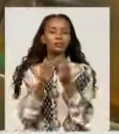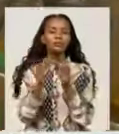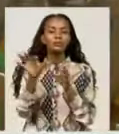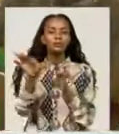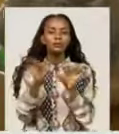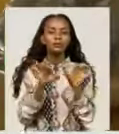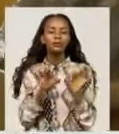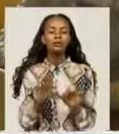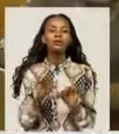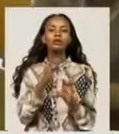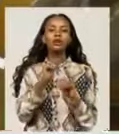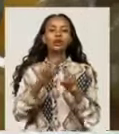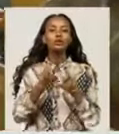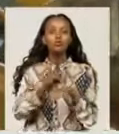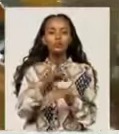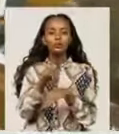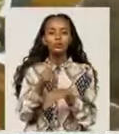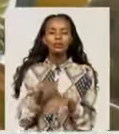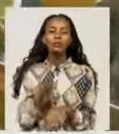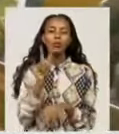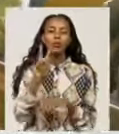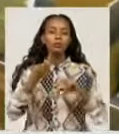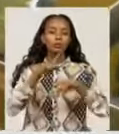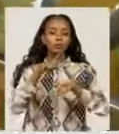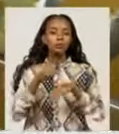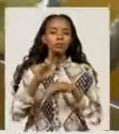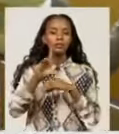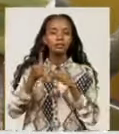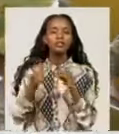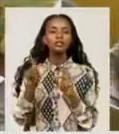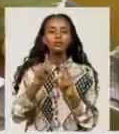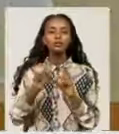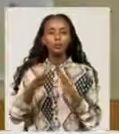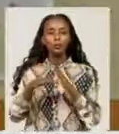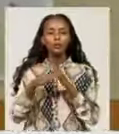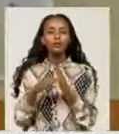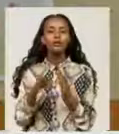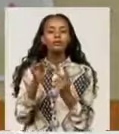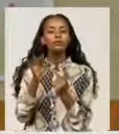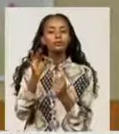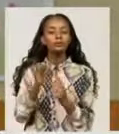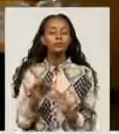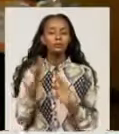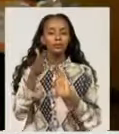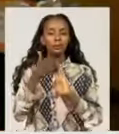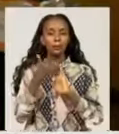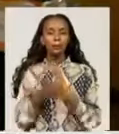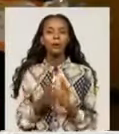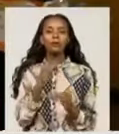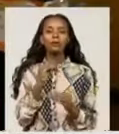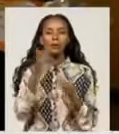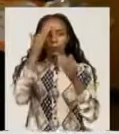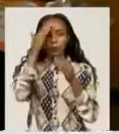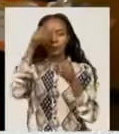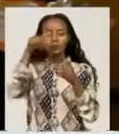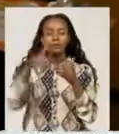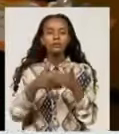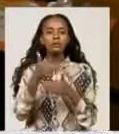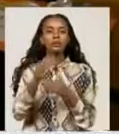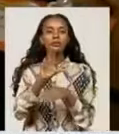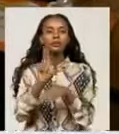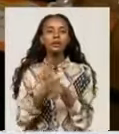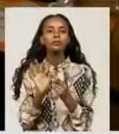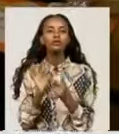አሁን ላይ በልዩ ወረዳ ደረጃ ሁለት ፓርቲዎች ለክልልና ለህዝብ ተወካዮች ምክር ቤት የእጩ ምዝገባ ማካሄዳቸውም ታውቋል። በቀጣይም ከብሔራዊ ምርጫ